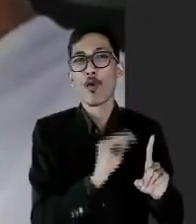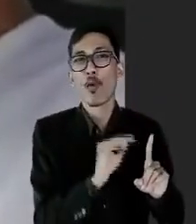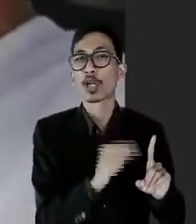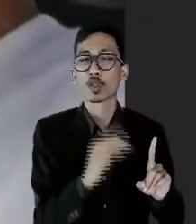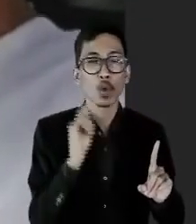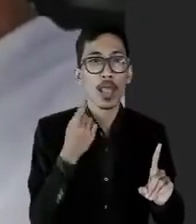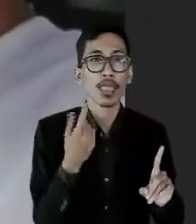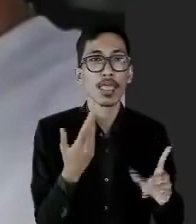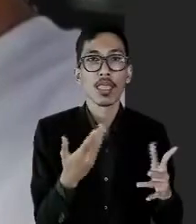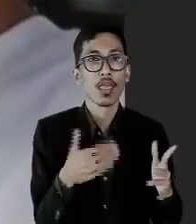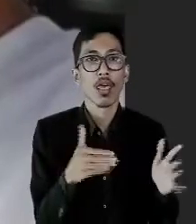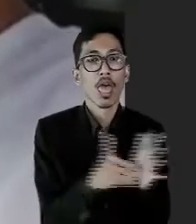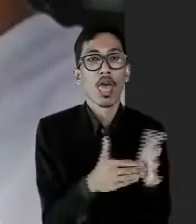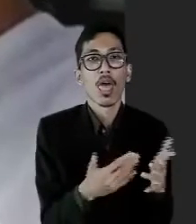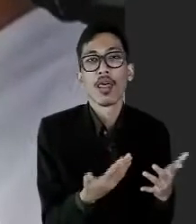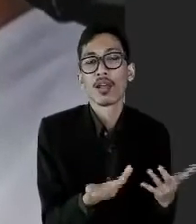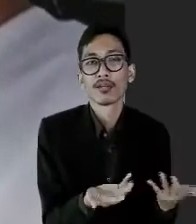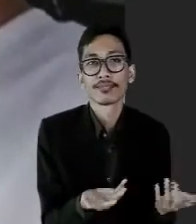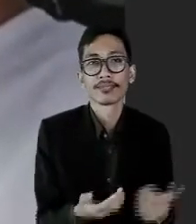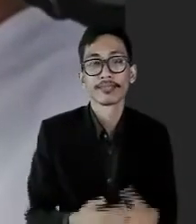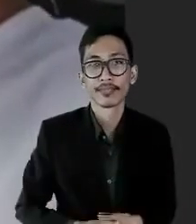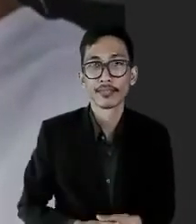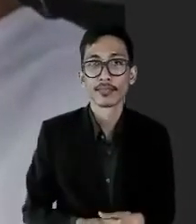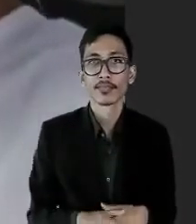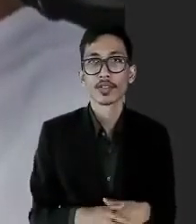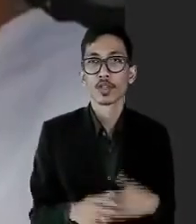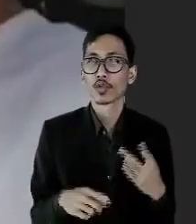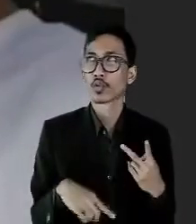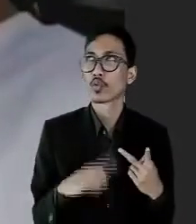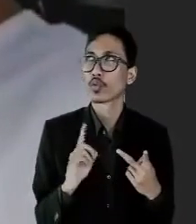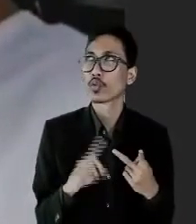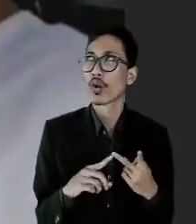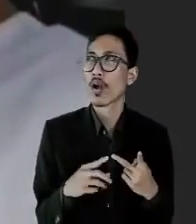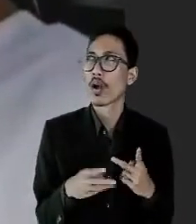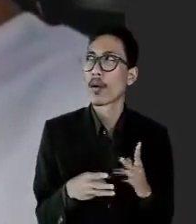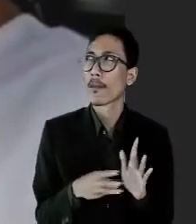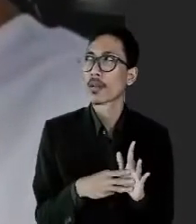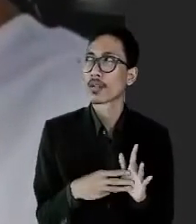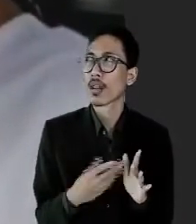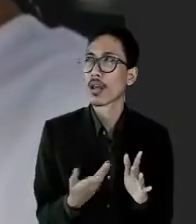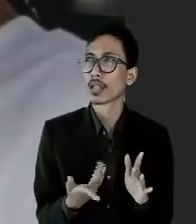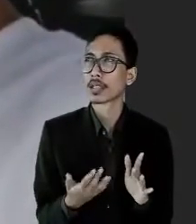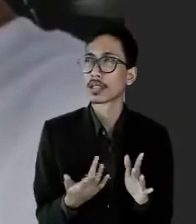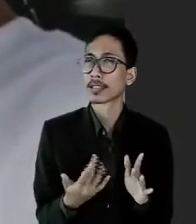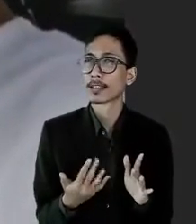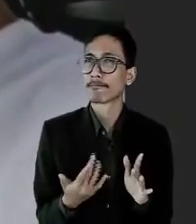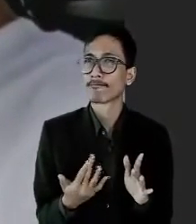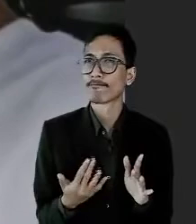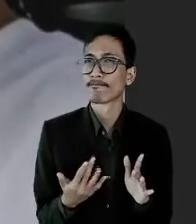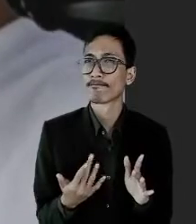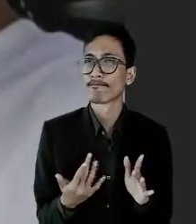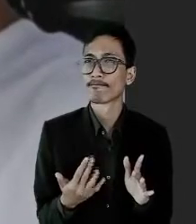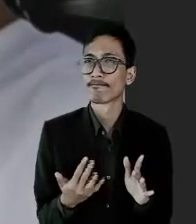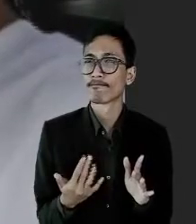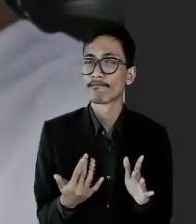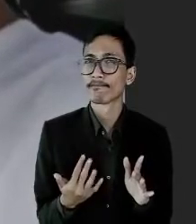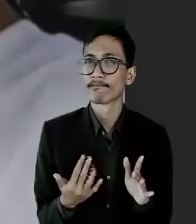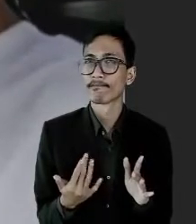yang kedua itu mungkin di apa, titik ini